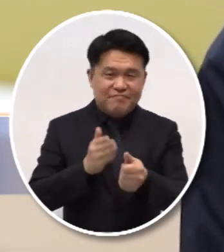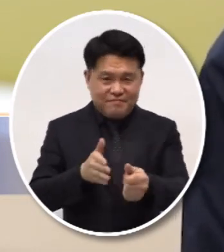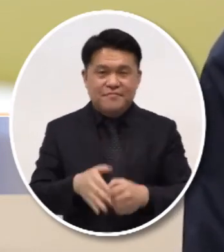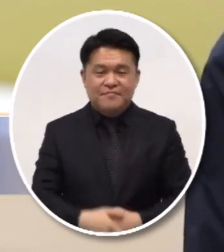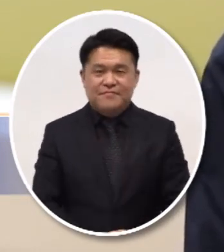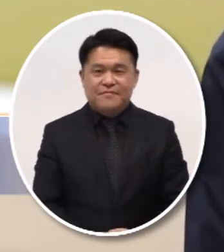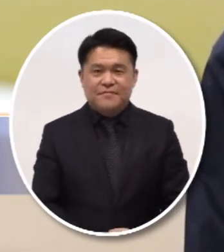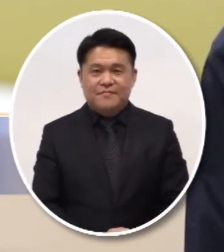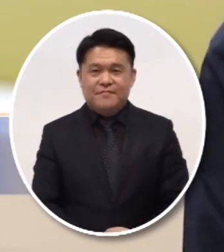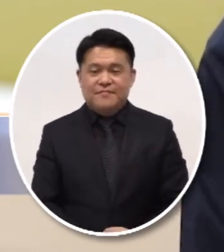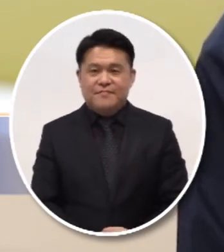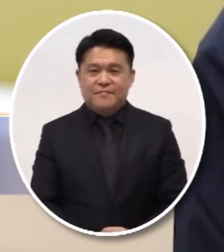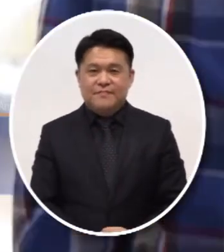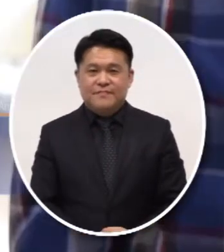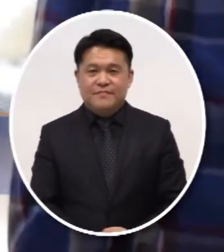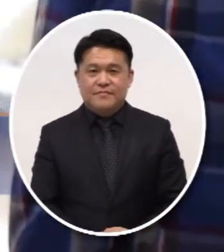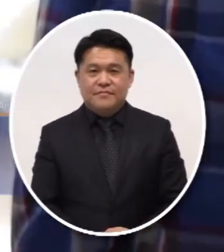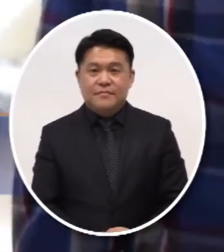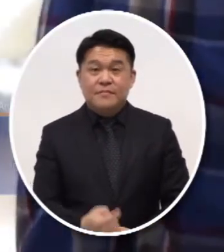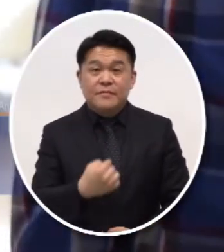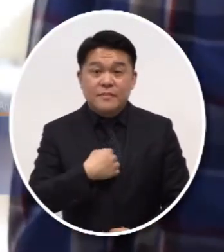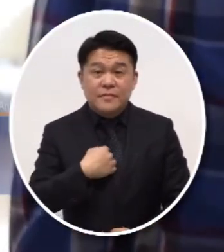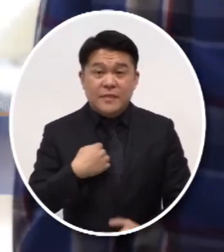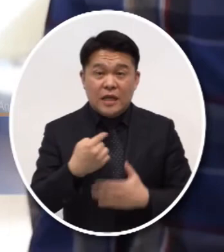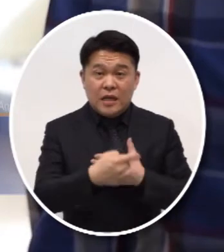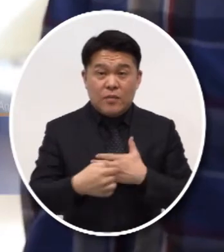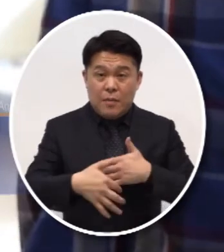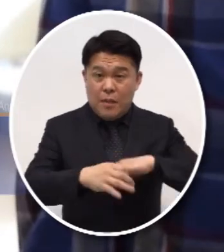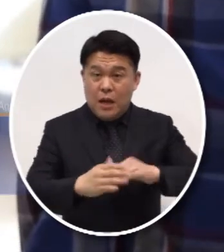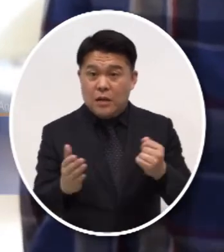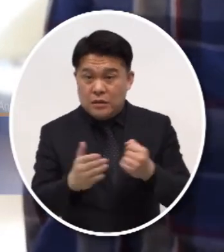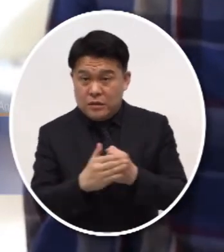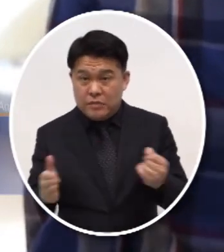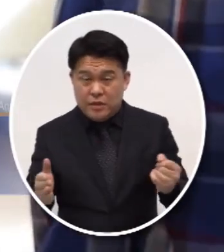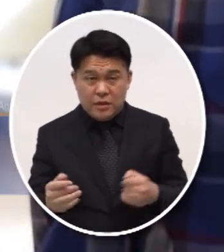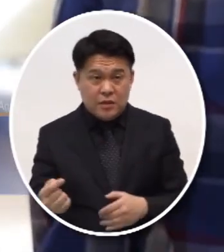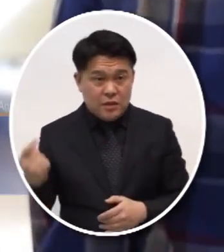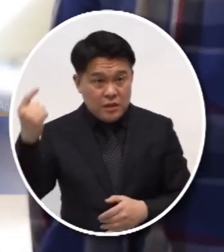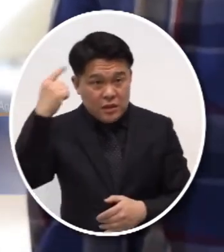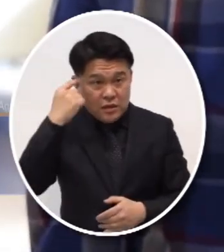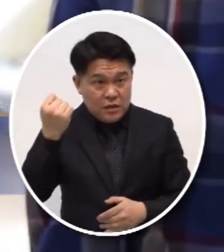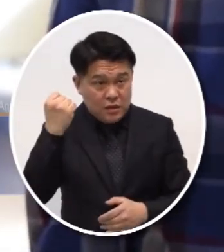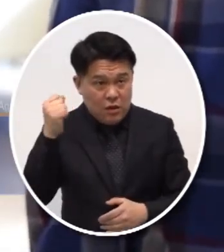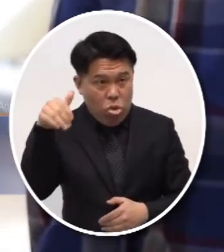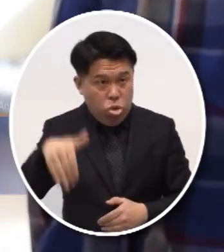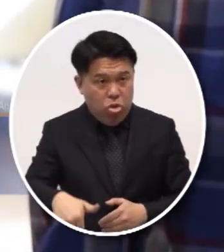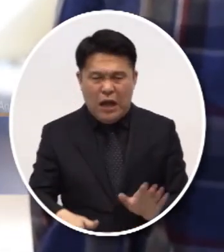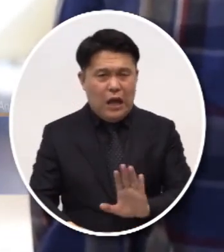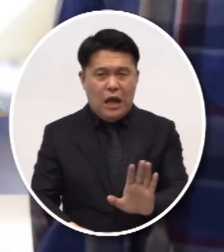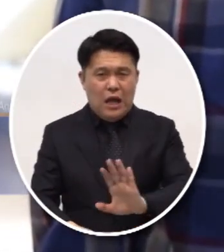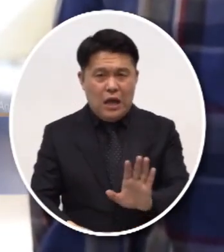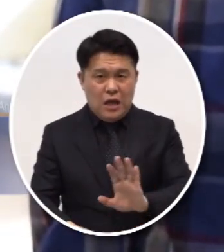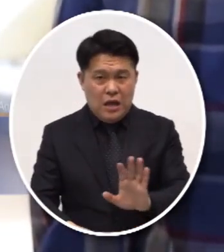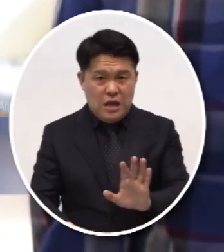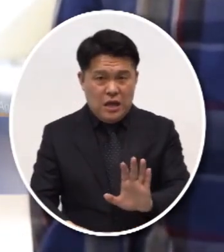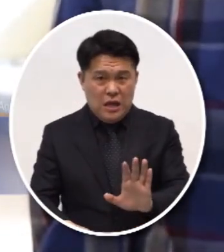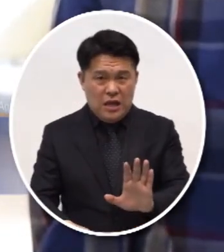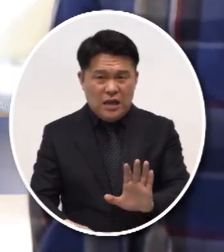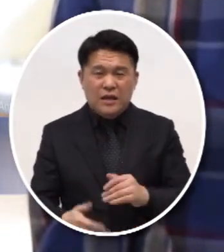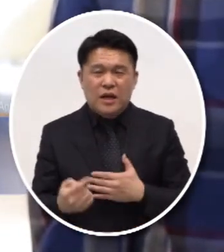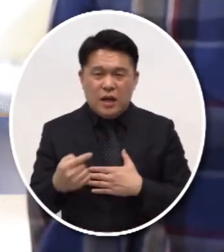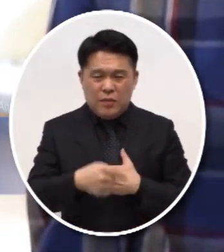배려를 해줬으면 좋겠습니다. 제가 신체가 불편하다고 그래서 머리가 불편한 게 아니고